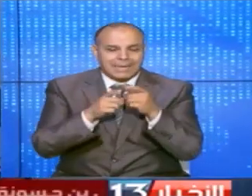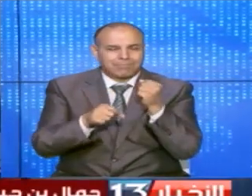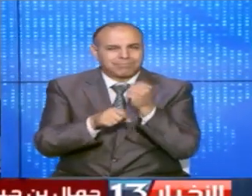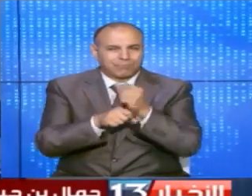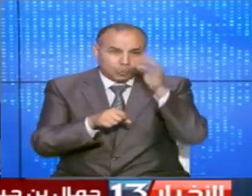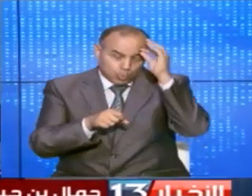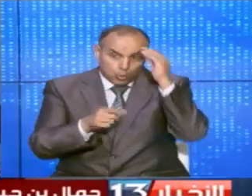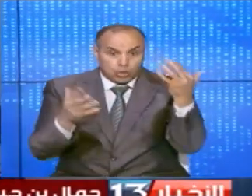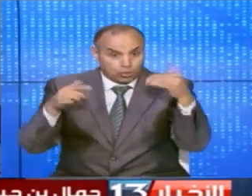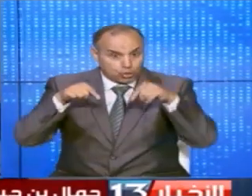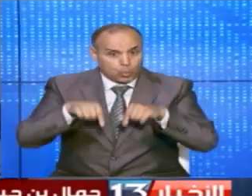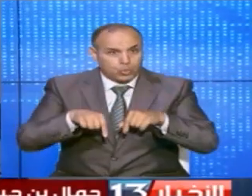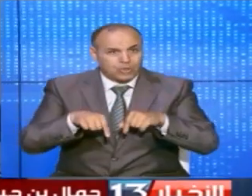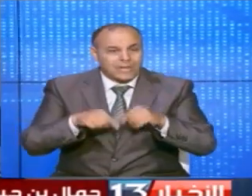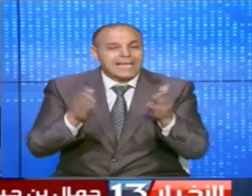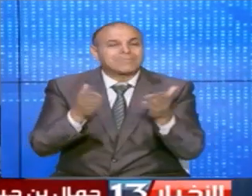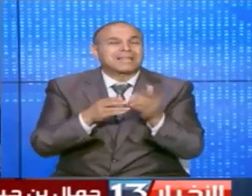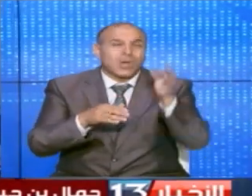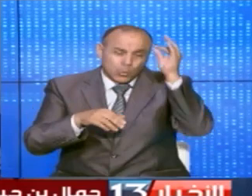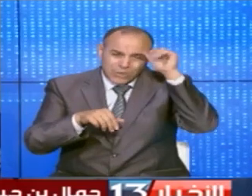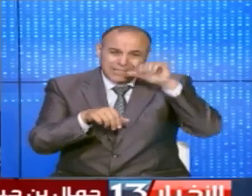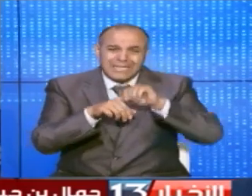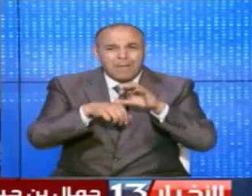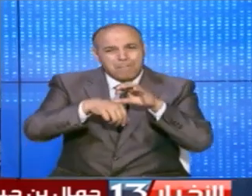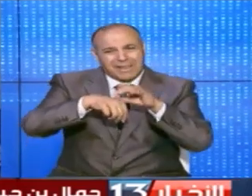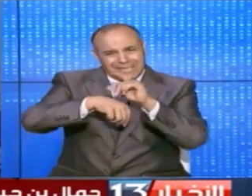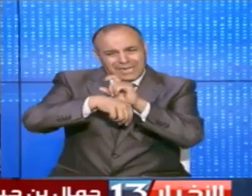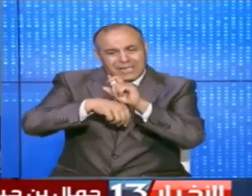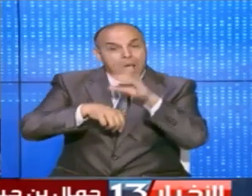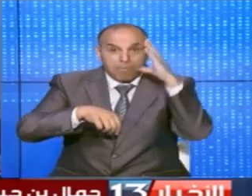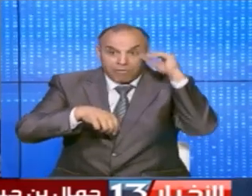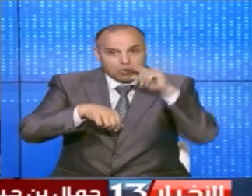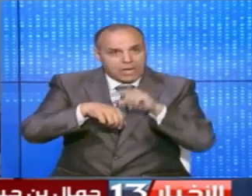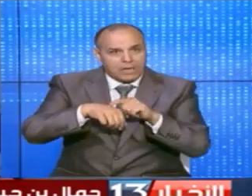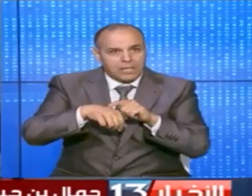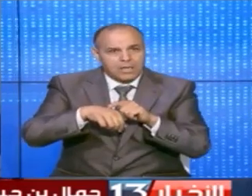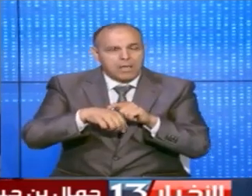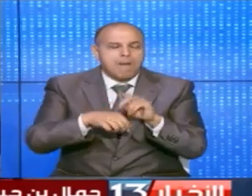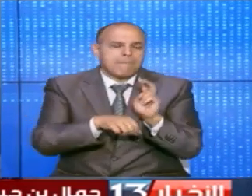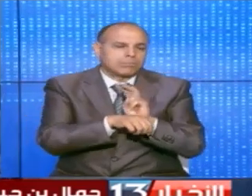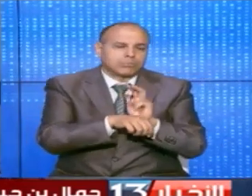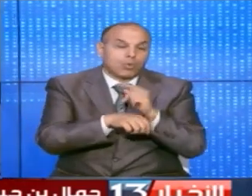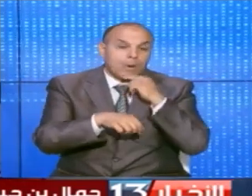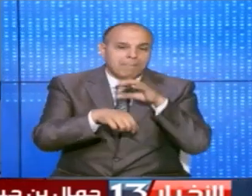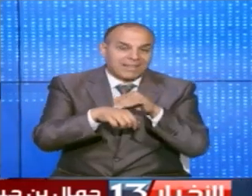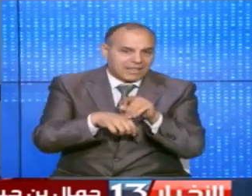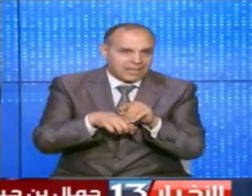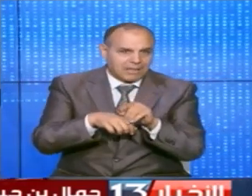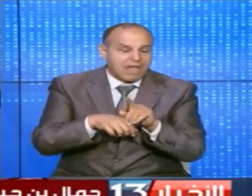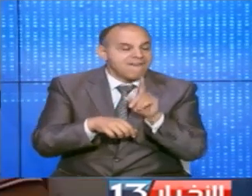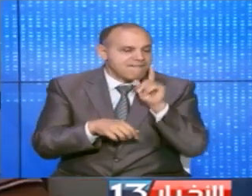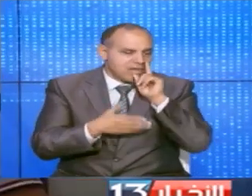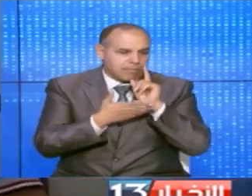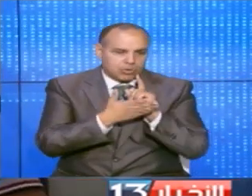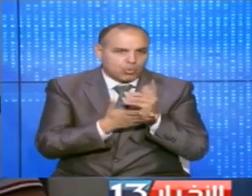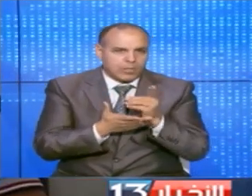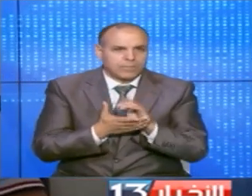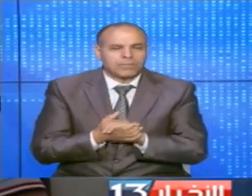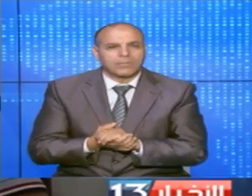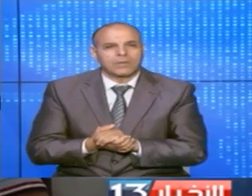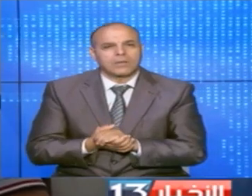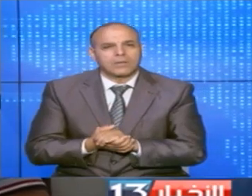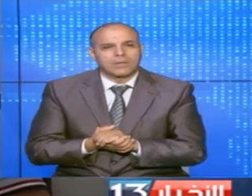دورهم في كامل تراب الجمهوريه يقوموا بعد تقصي هذا عند المراه هو